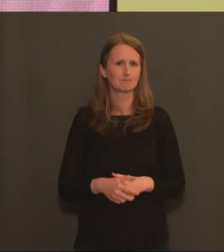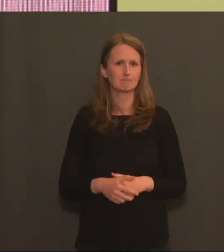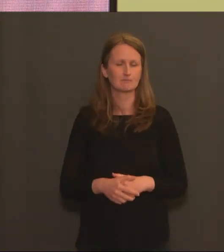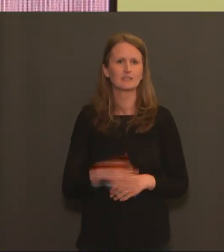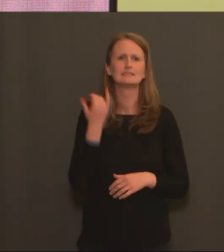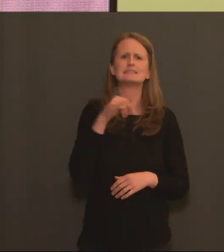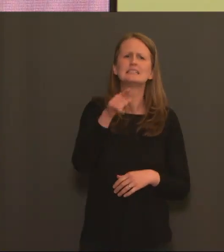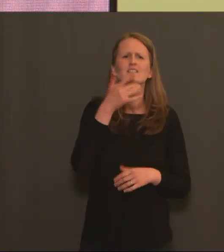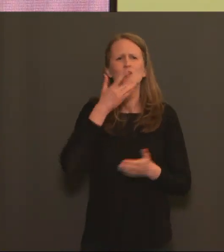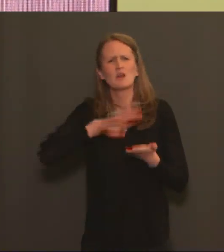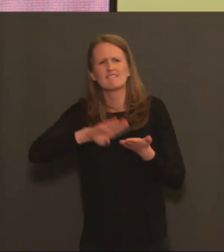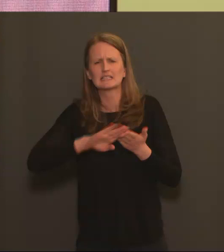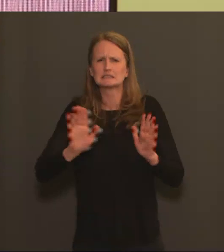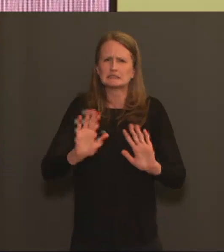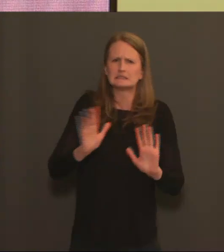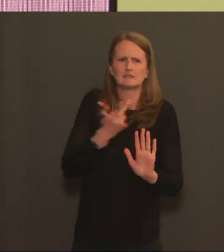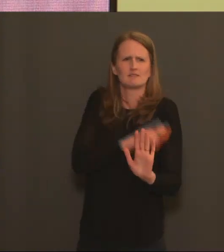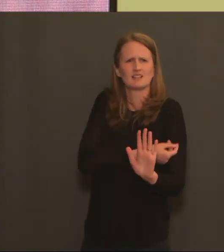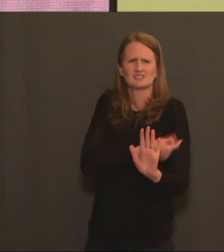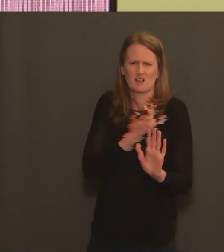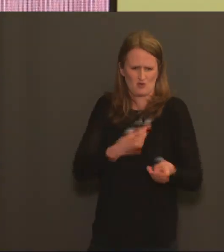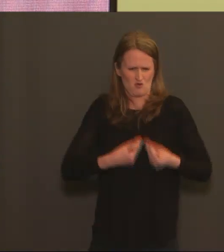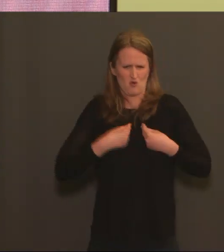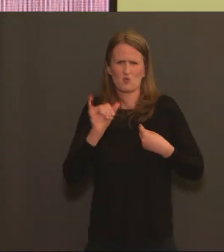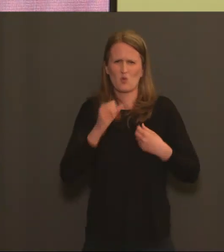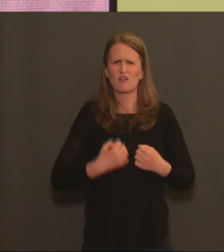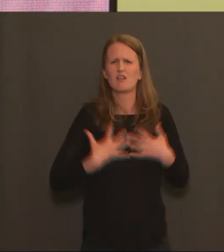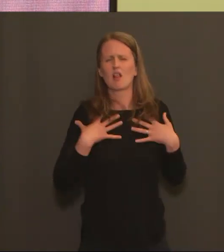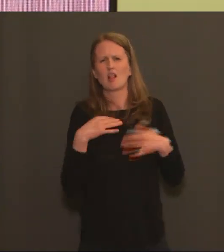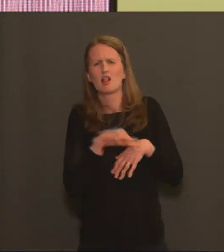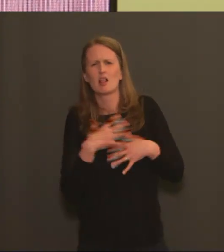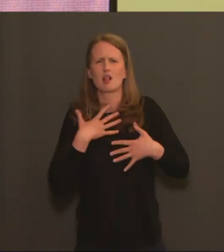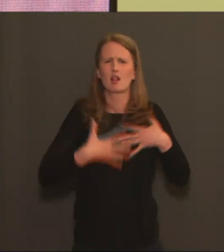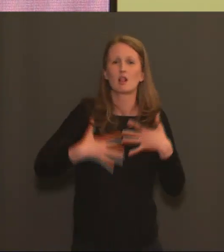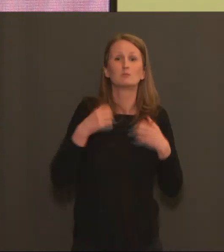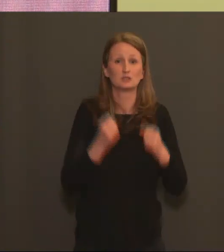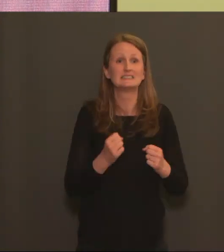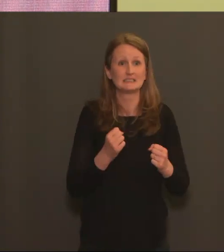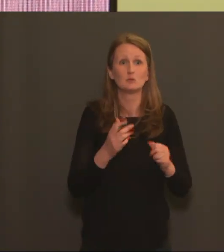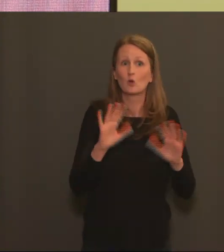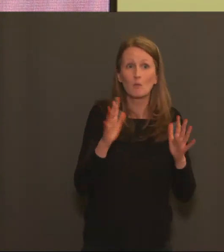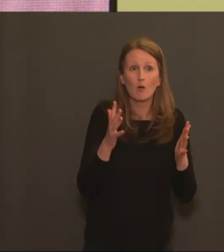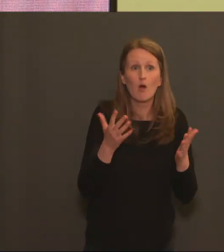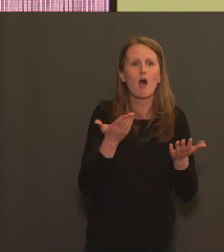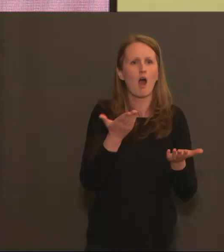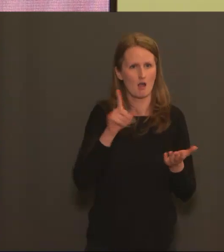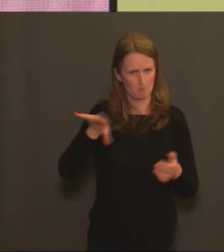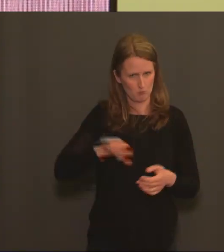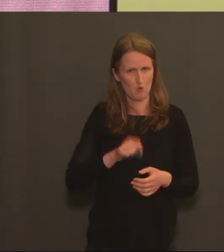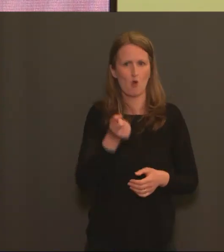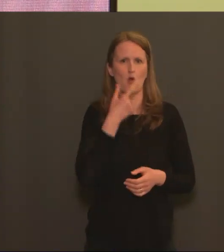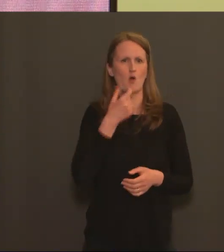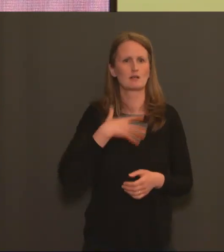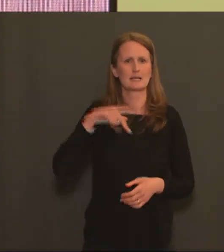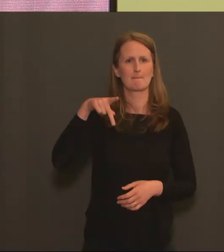sûr, à prendre du paracétamol. C'est la molécule qui est la plus adéquate, globalement parlant, pour avoir à la fois le moins d'effets secondaires et